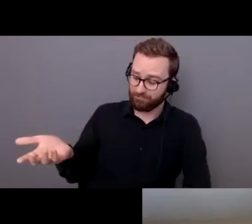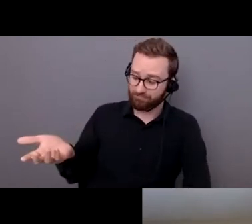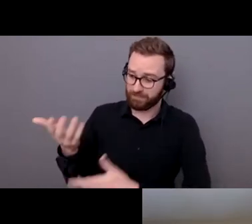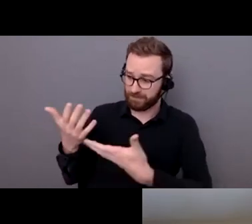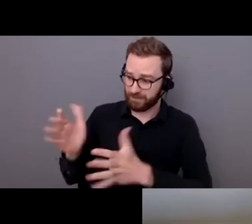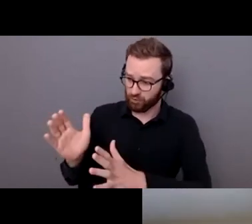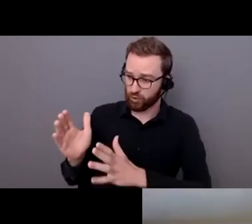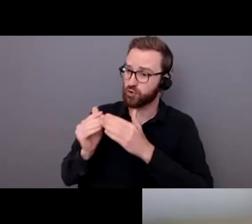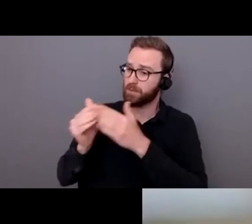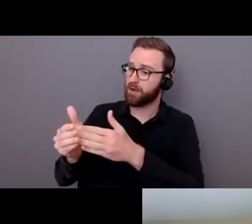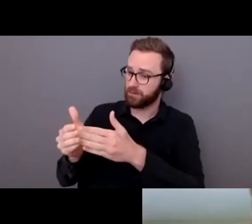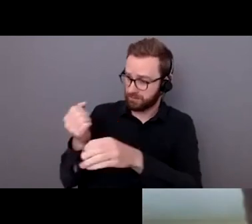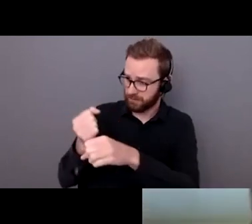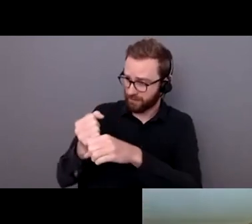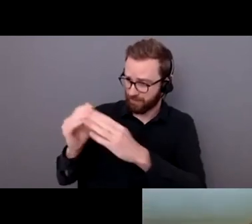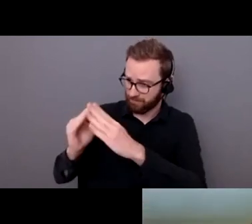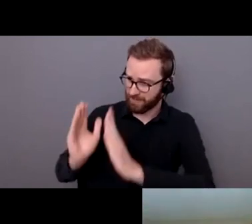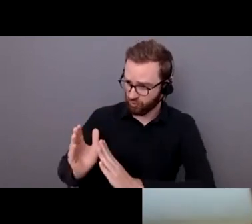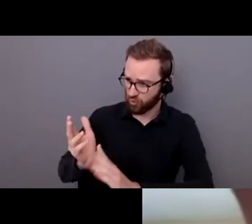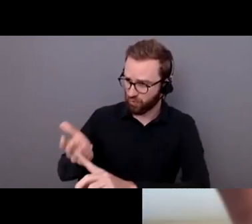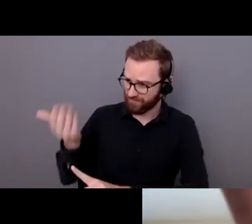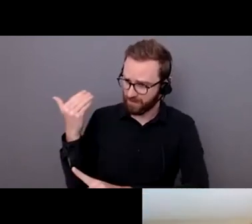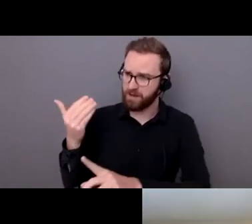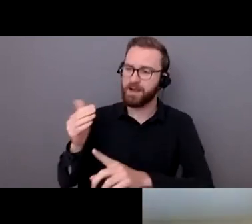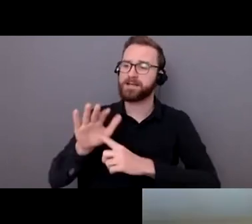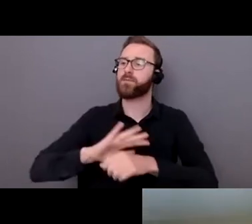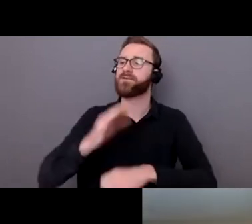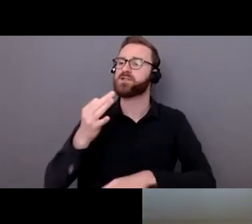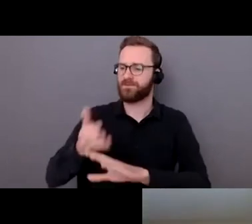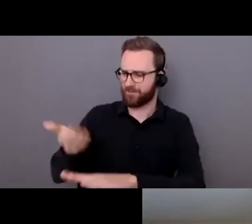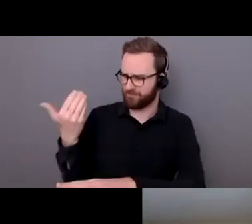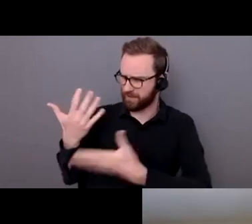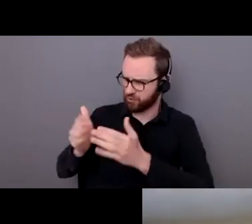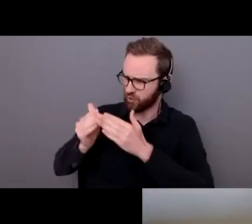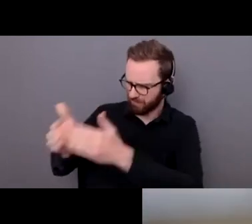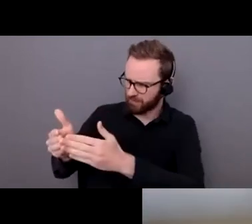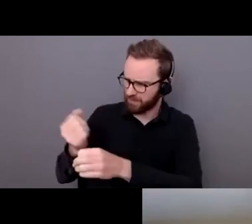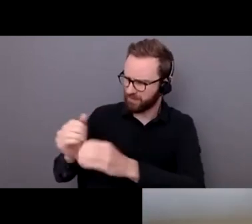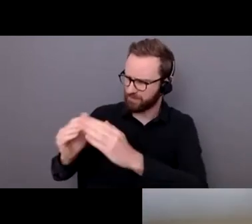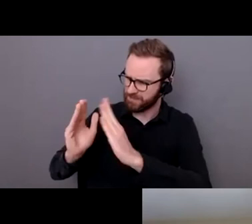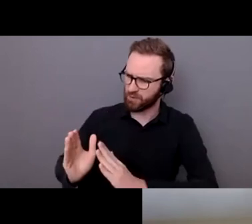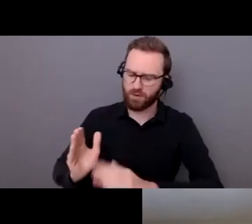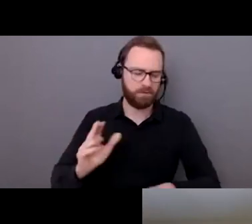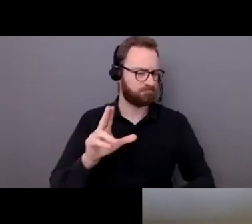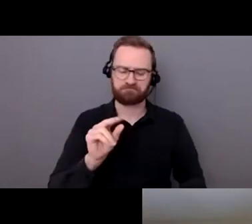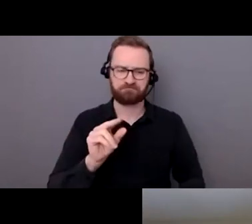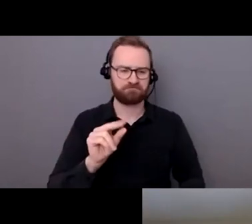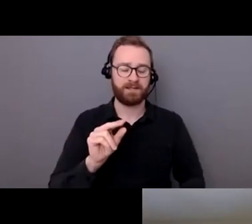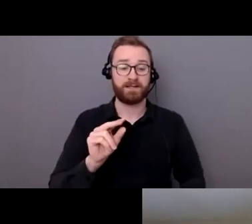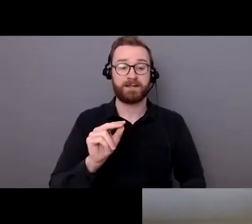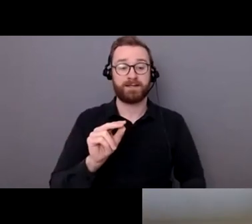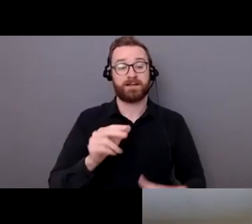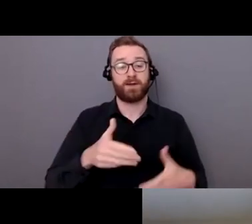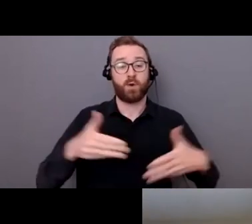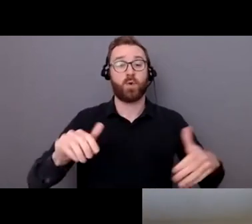demande de télétravail avant la pandémie? Non, Je pense que le plus grand défi